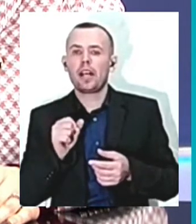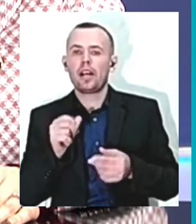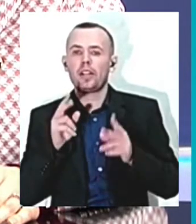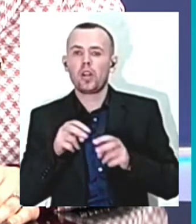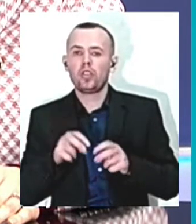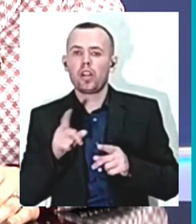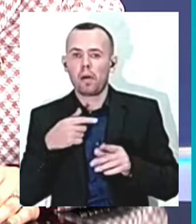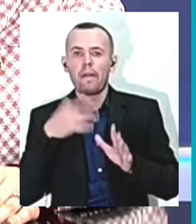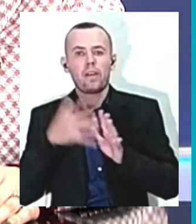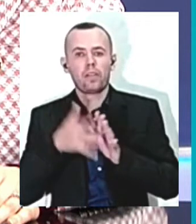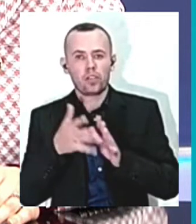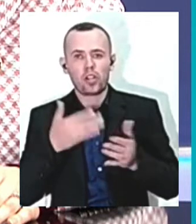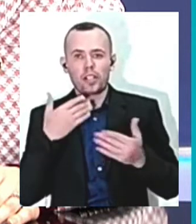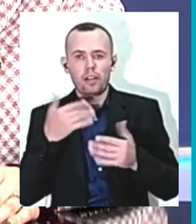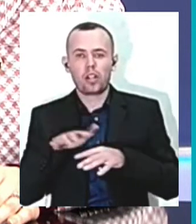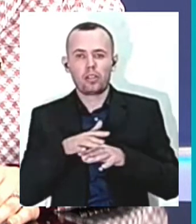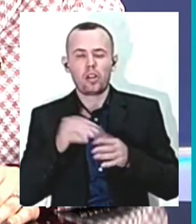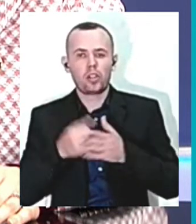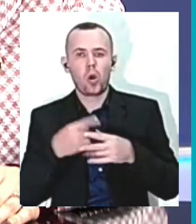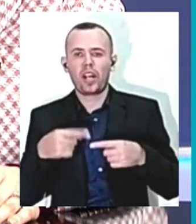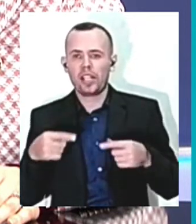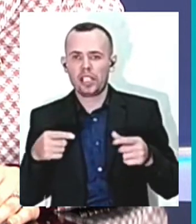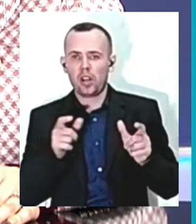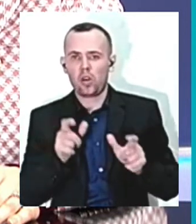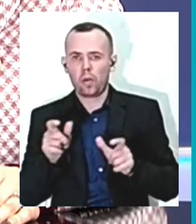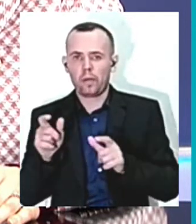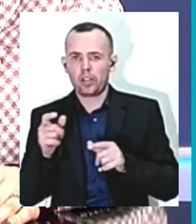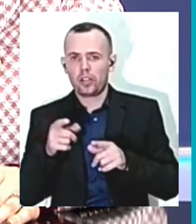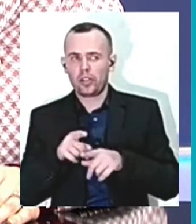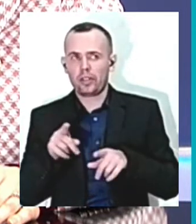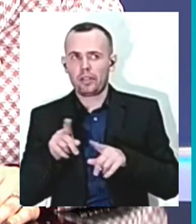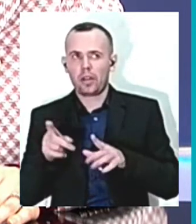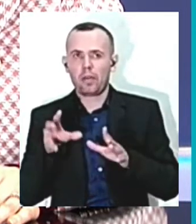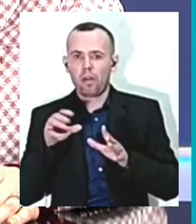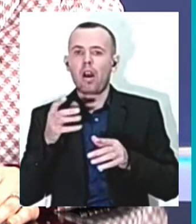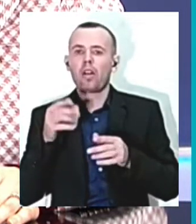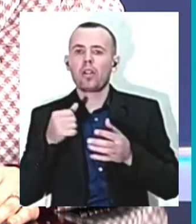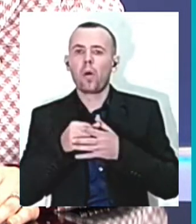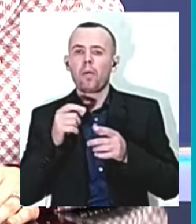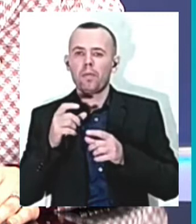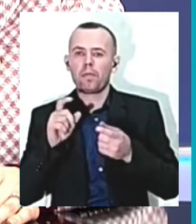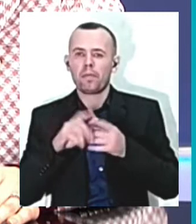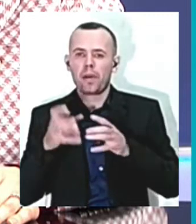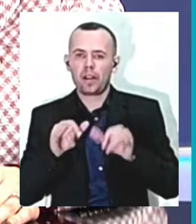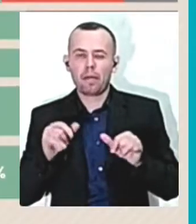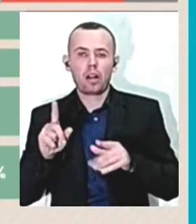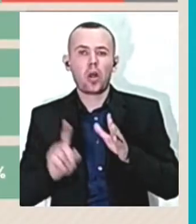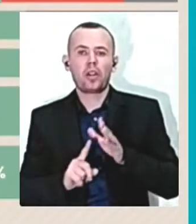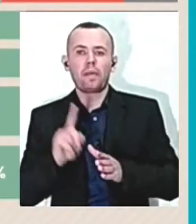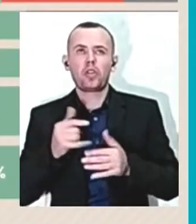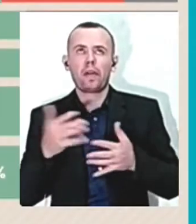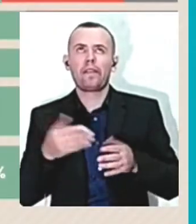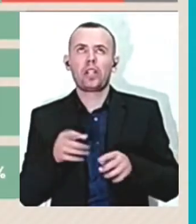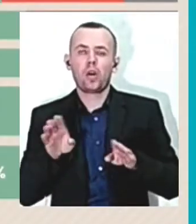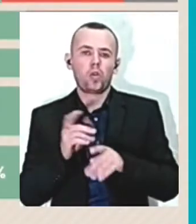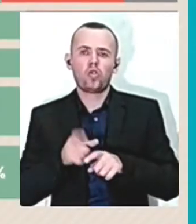населення до різних обмежень, введених в ході пандемії. А вони були від початку, від такого дуже жорсткого локдауну, коли в